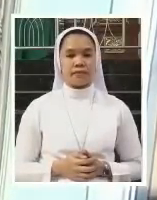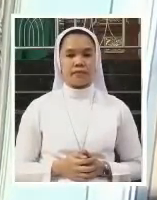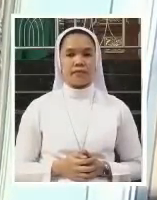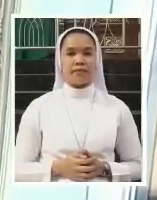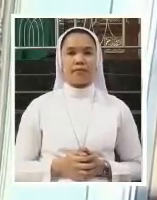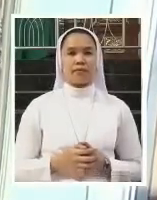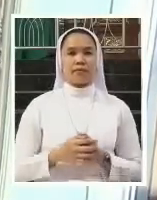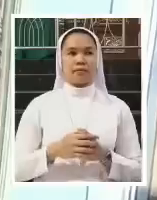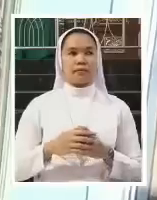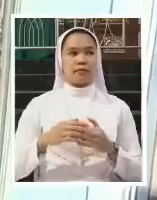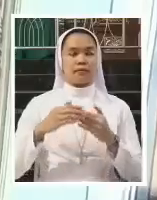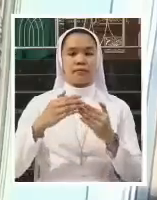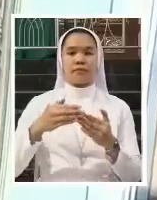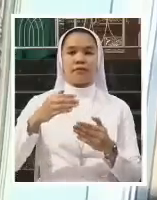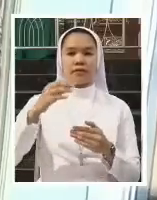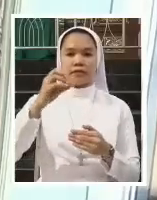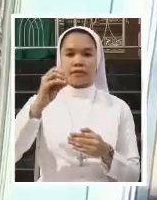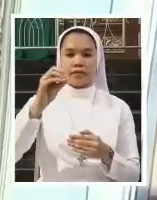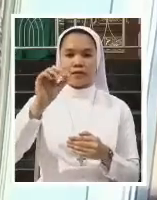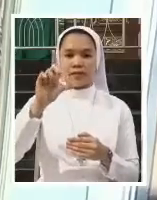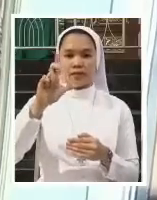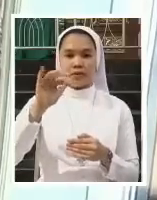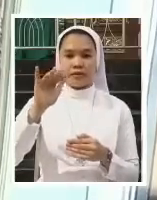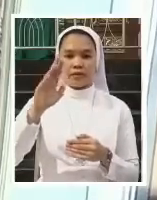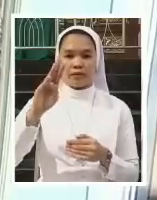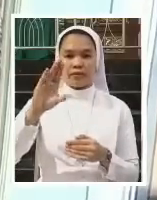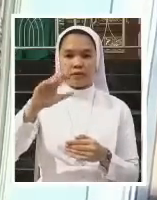An olium catechumenorum.